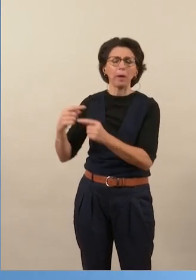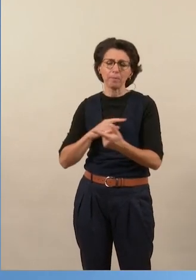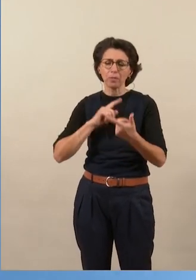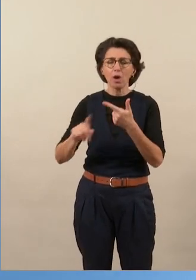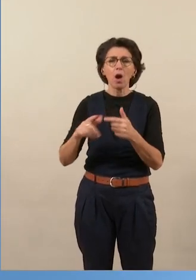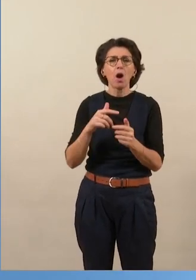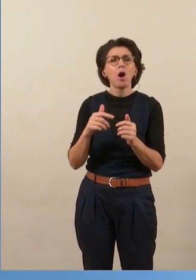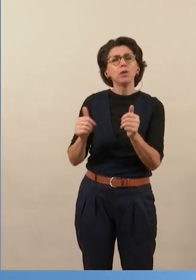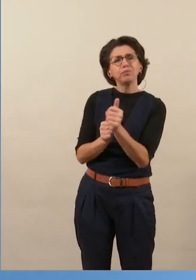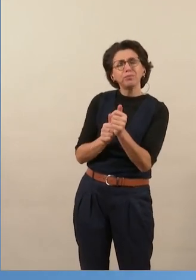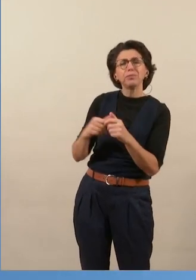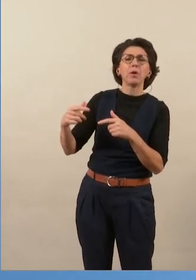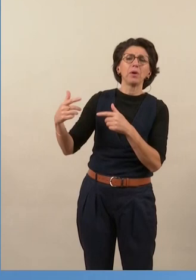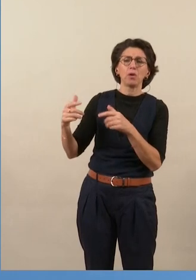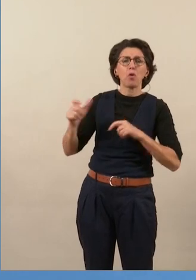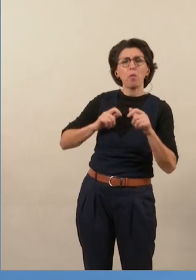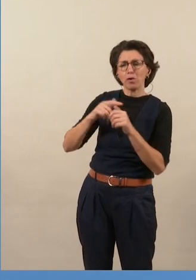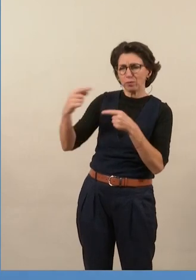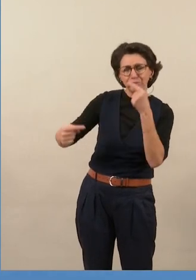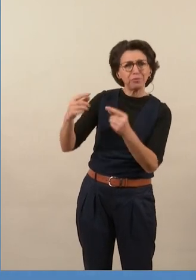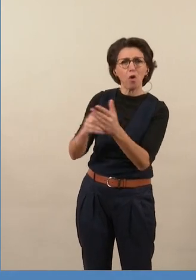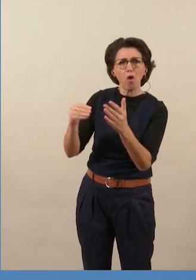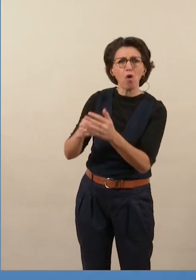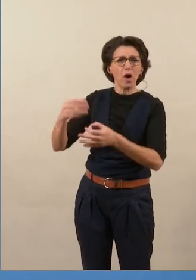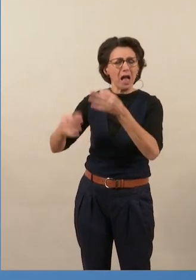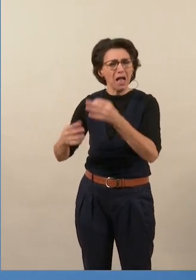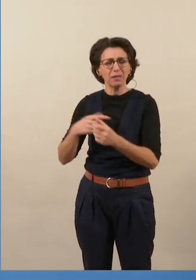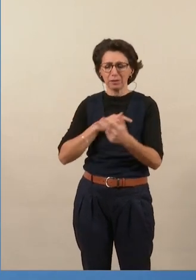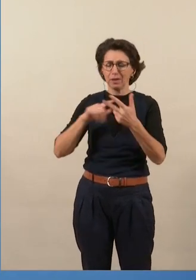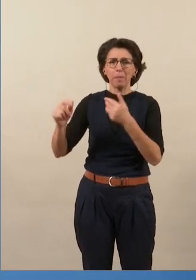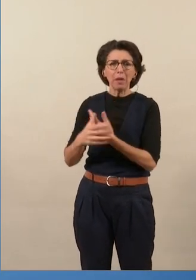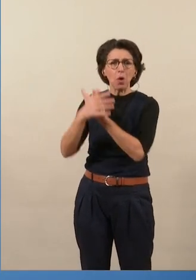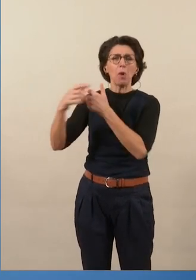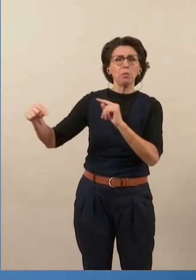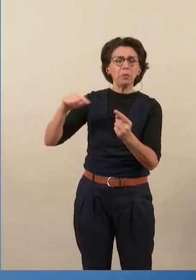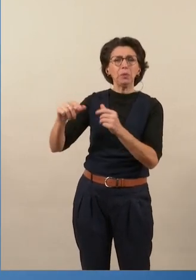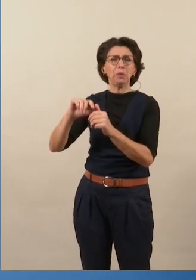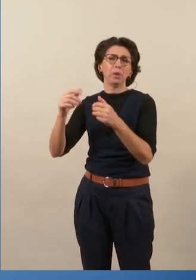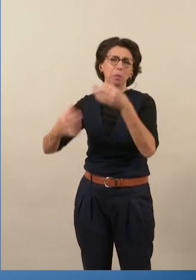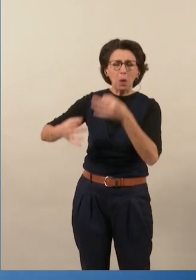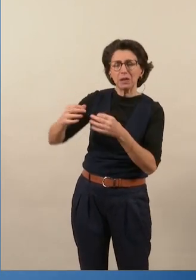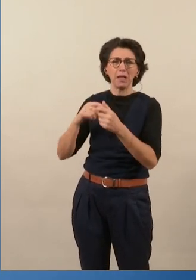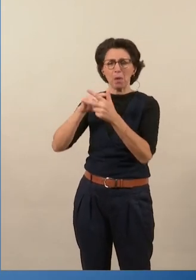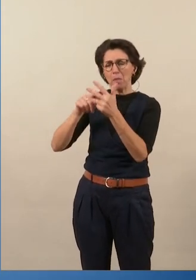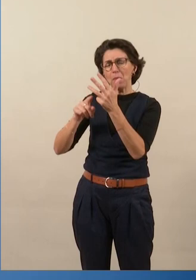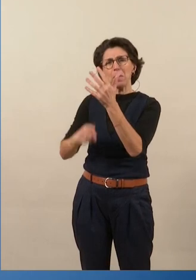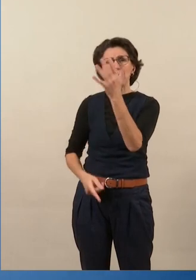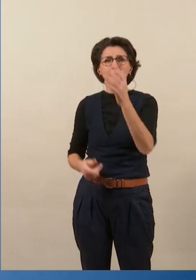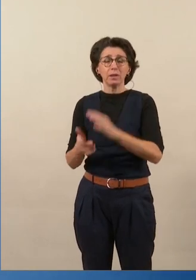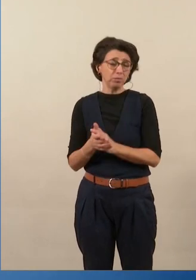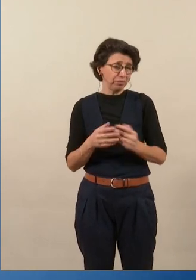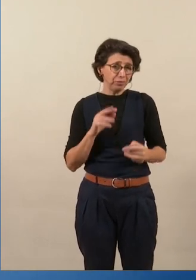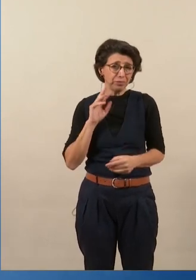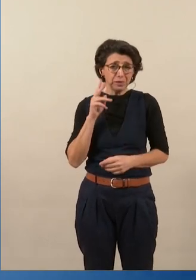collaborateur procès avec la avec la métropole le traintraain habituel qui confirme votre